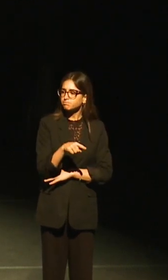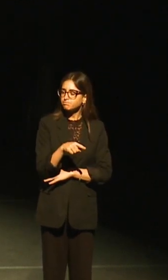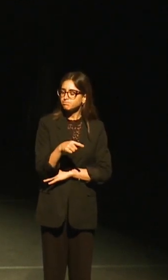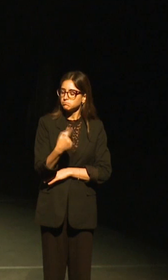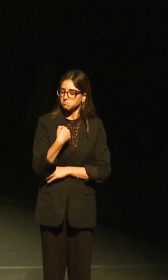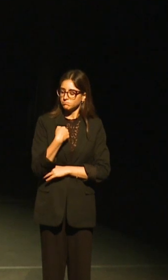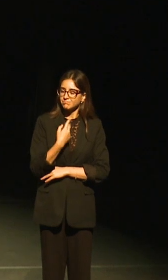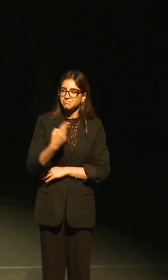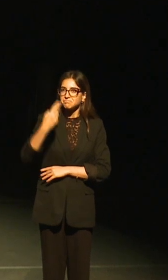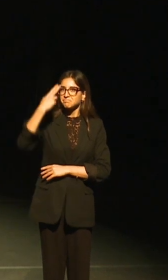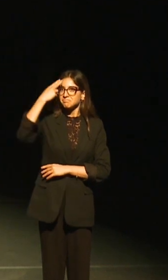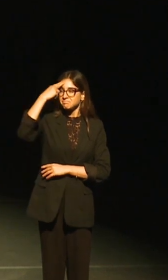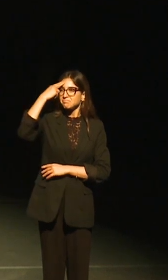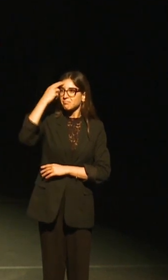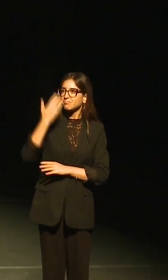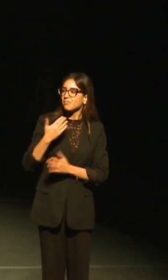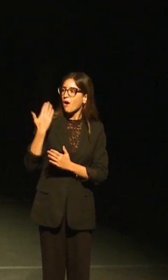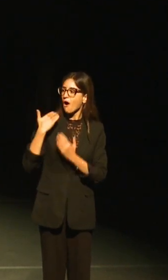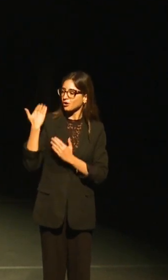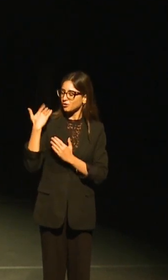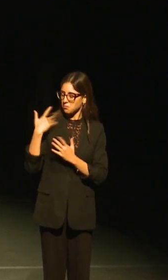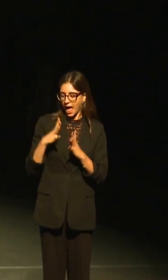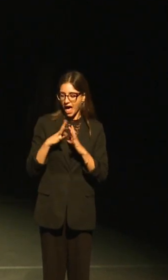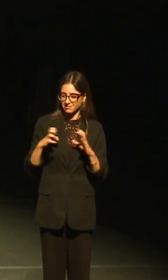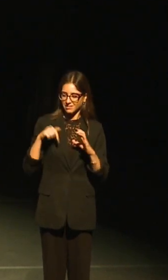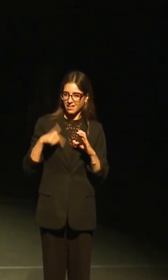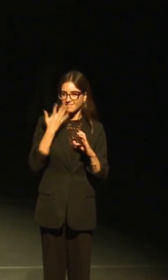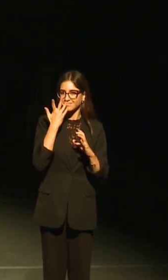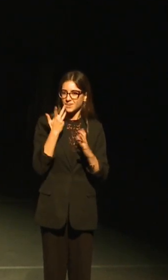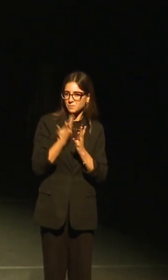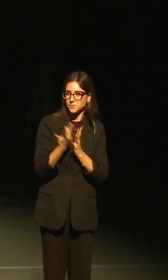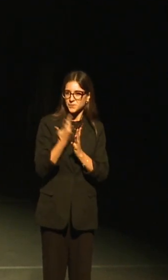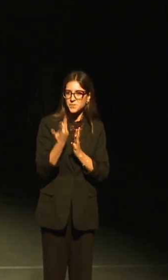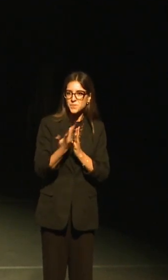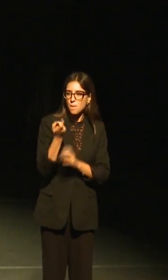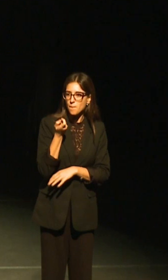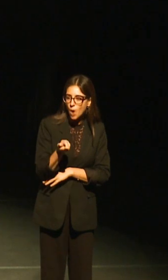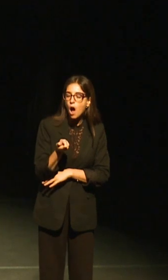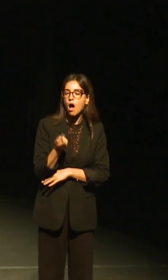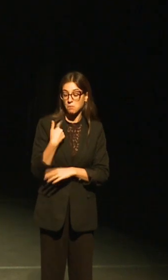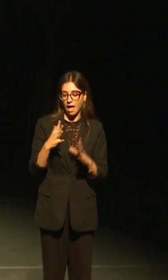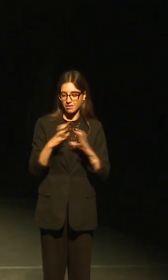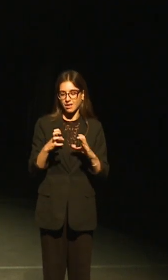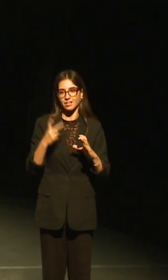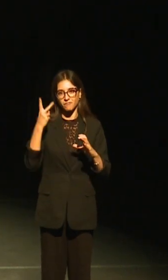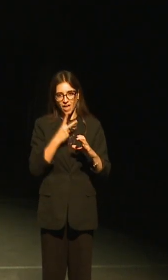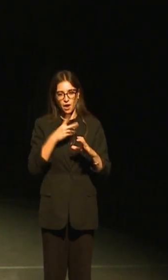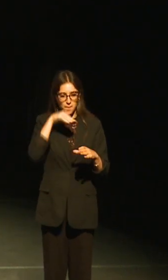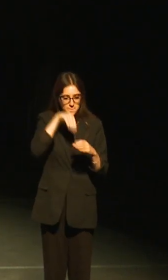Io mi ricordo per parlare adesso dell'azienda che poi sono fatte di persone